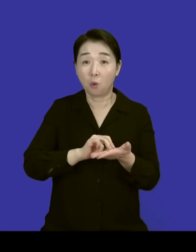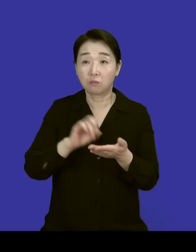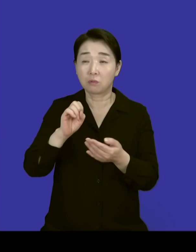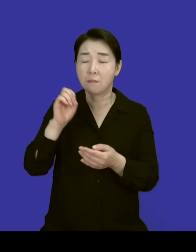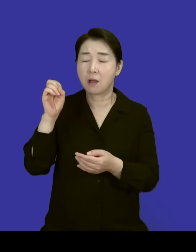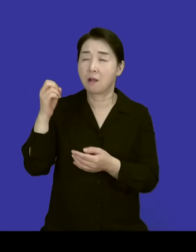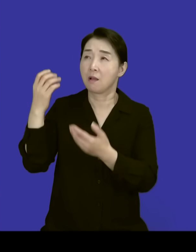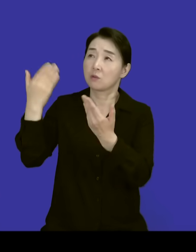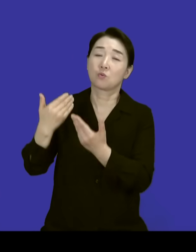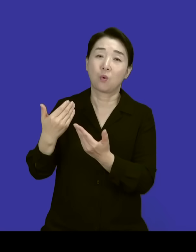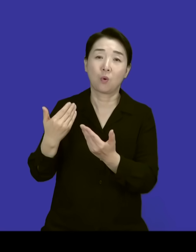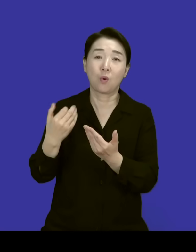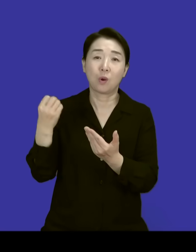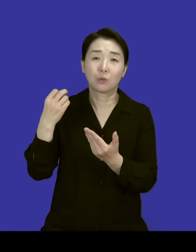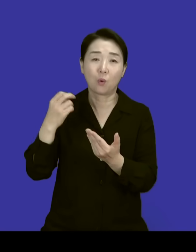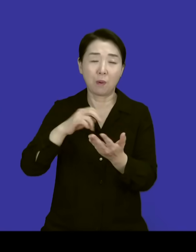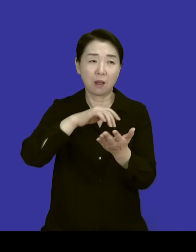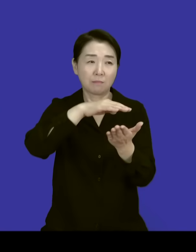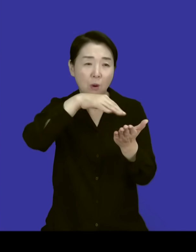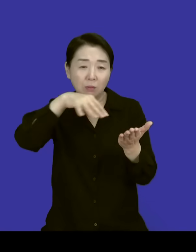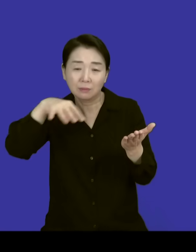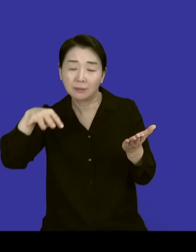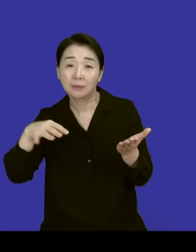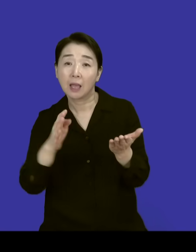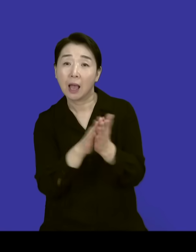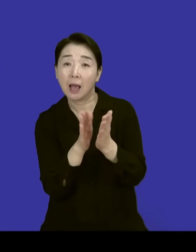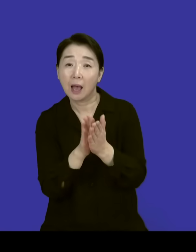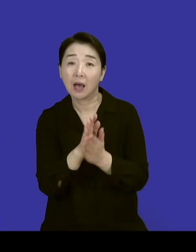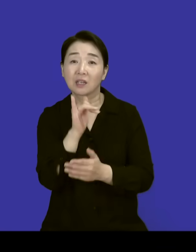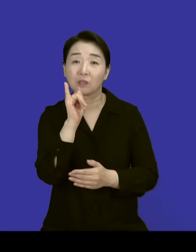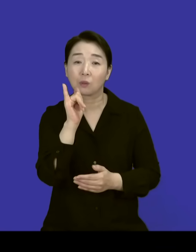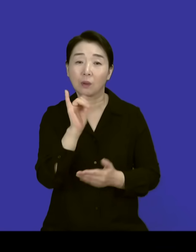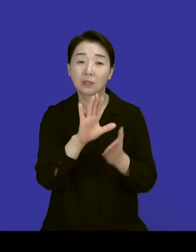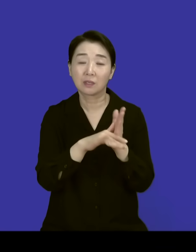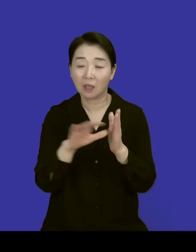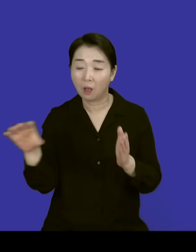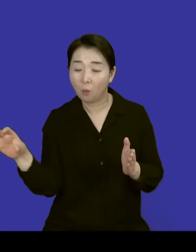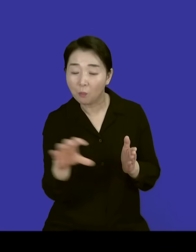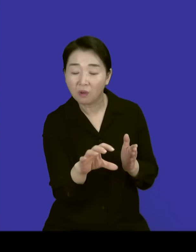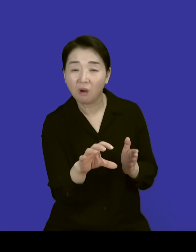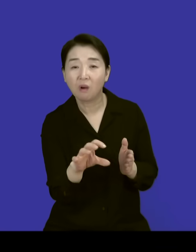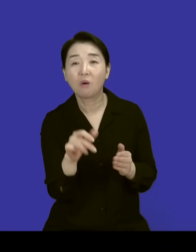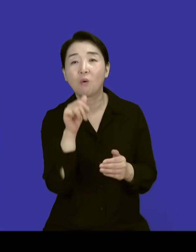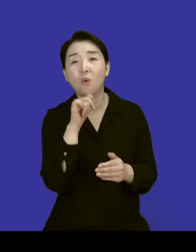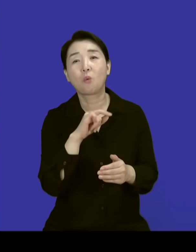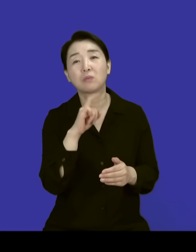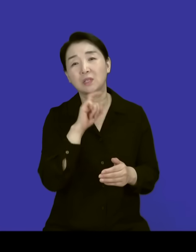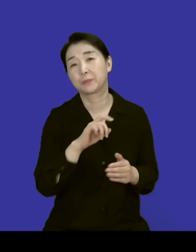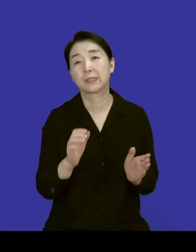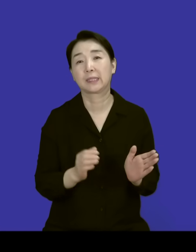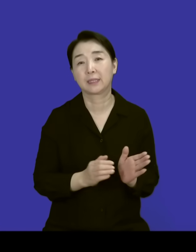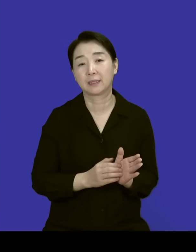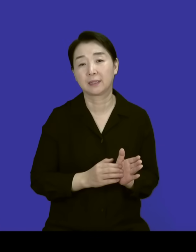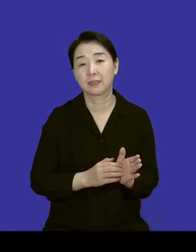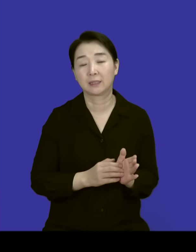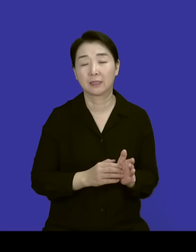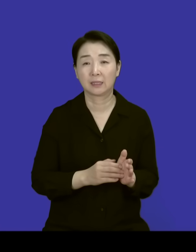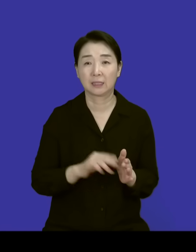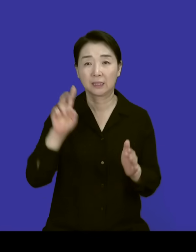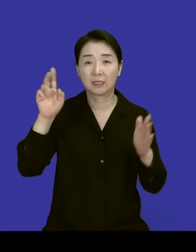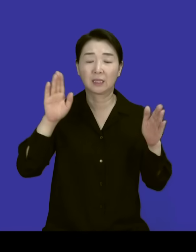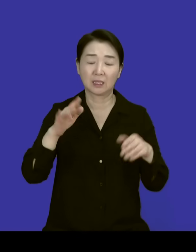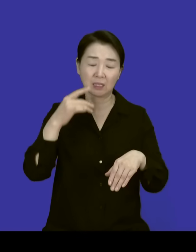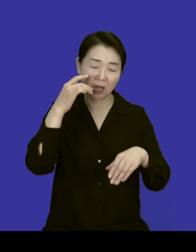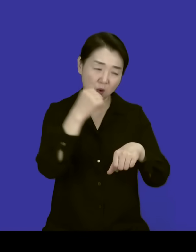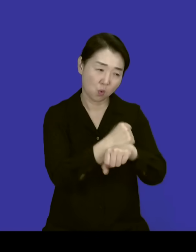막 주시던가 맞아. 멜로디 라인 하나 주시던가 그럼 그거를 바로 옮기는 거는 5분, 10분밖에 사실 안 걸려요. 10시간 이틀 동안